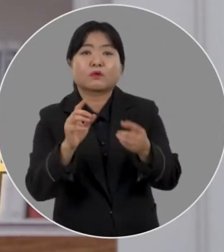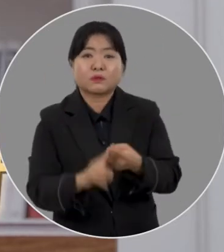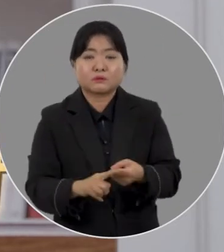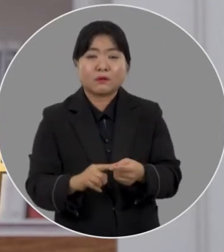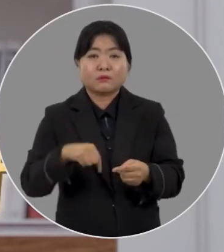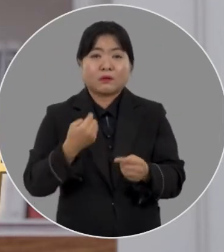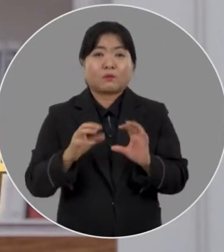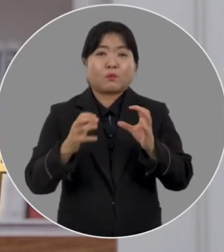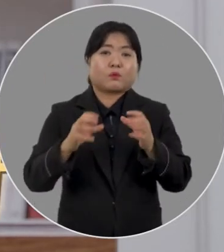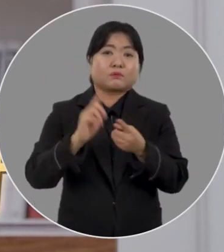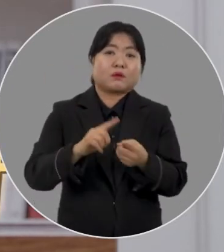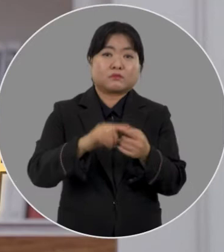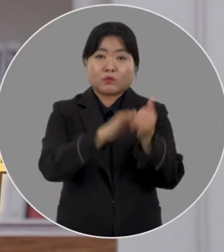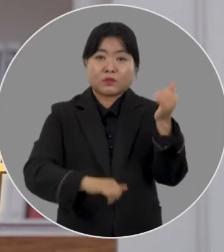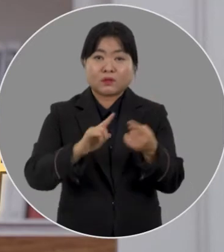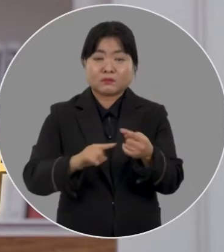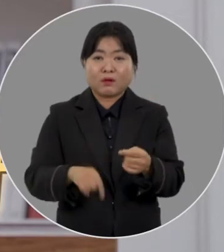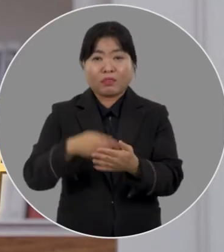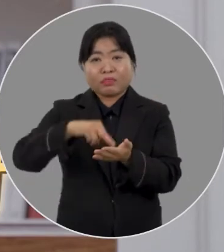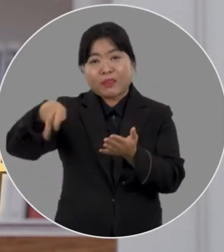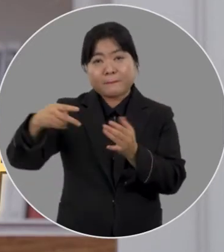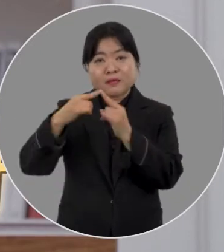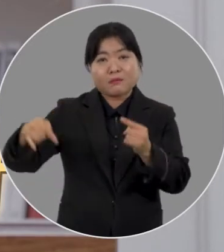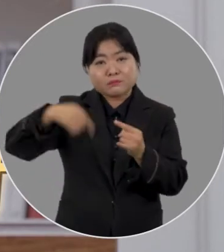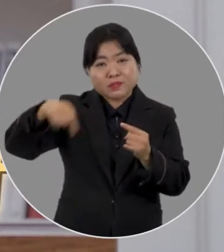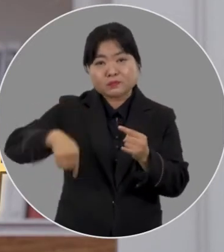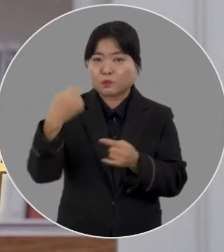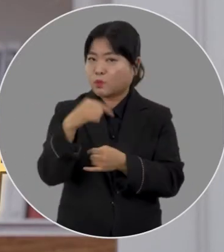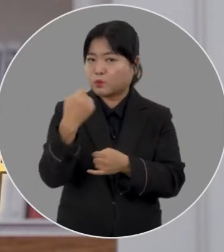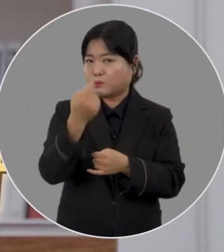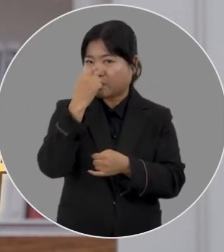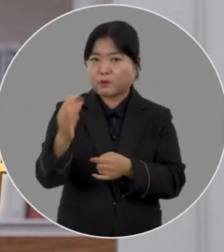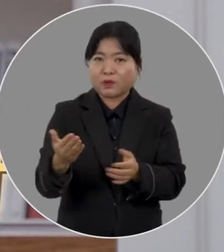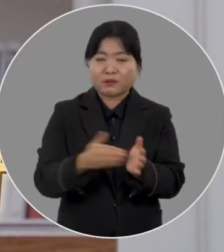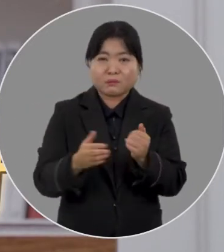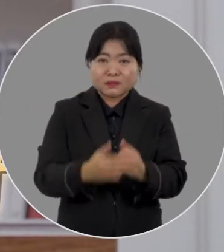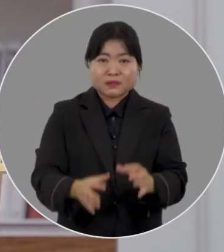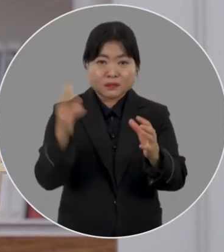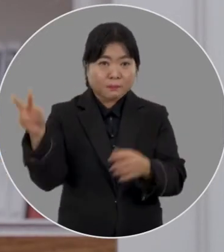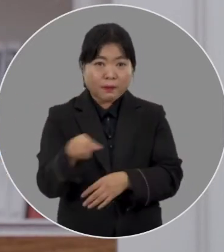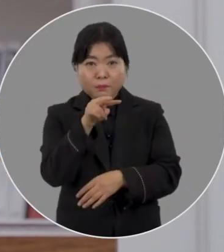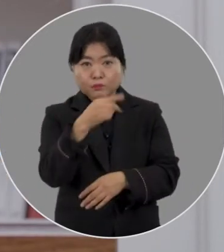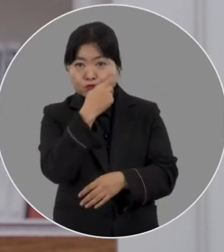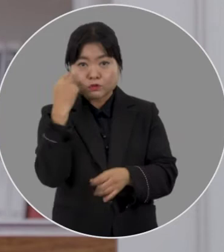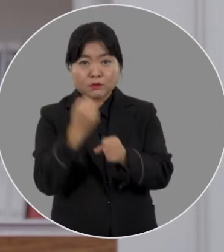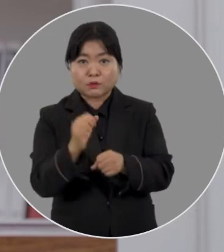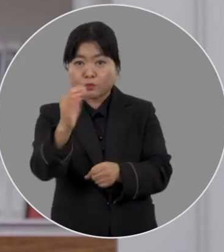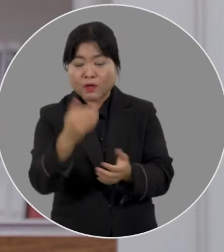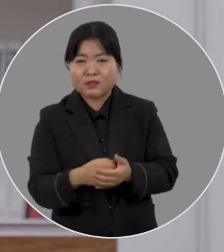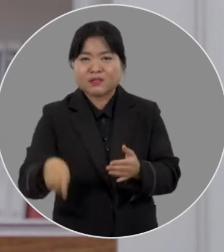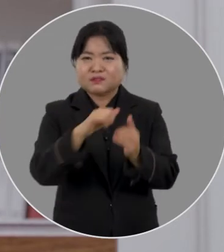대해서 난민 캠프에서 교육을 받는 거예요. 그러니까 그 과정에서 세상을 바라보는 눈이 형성되는 거죠. 그리고